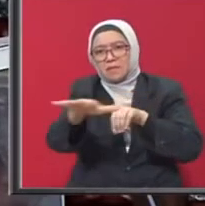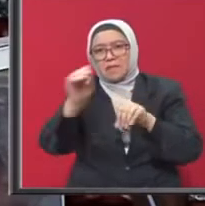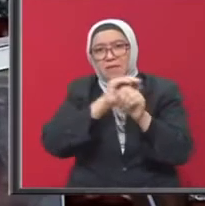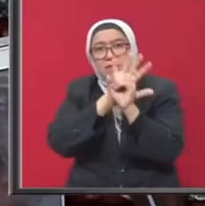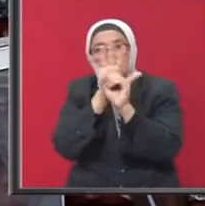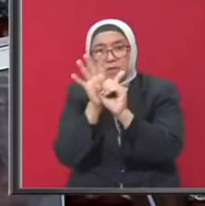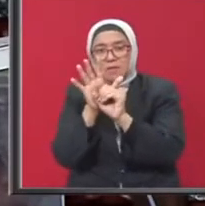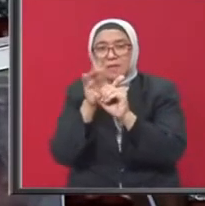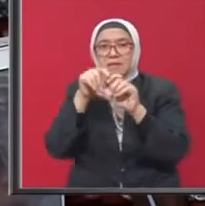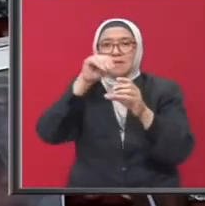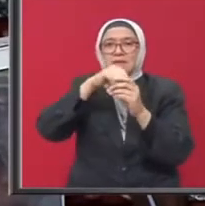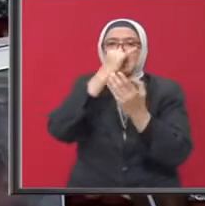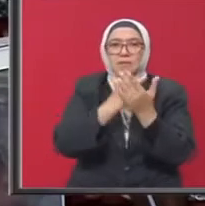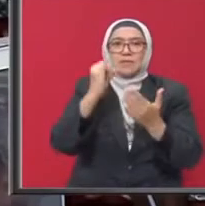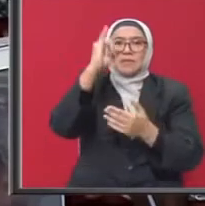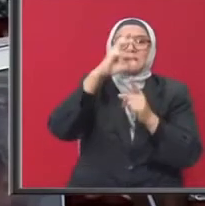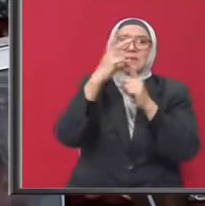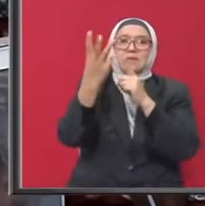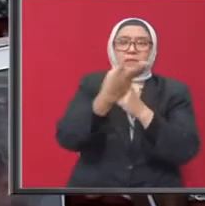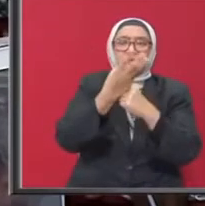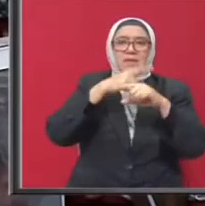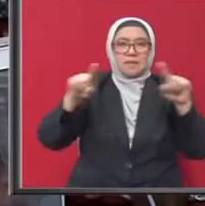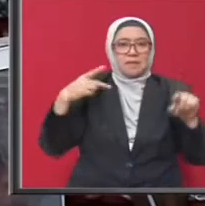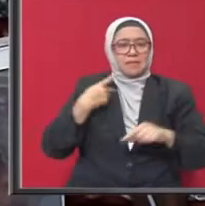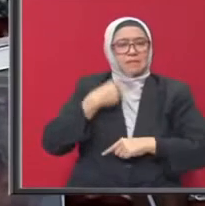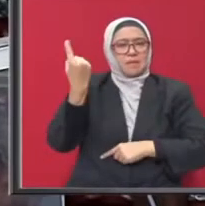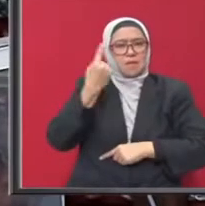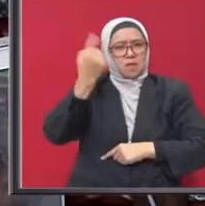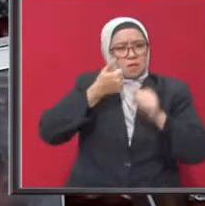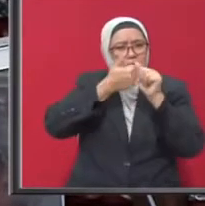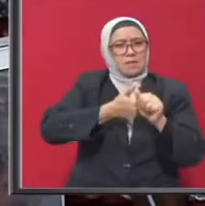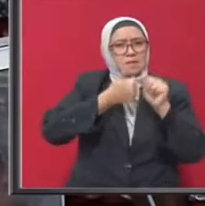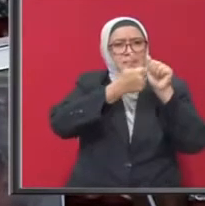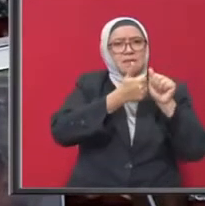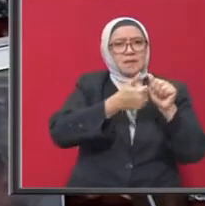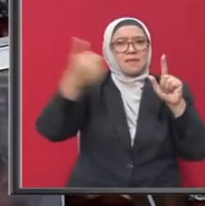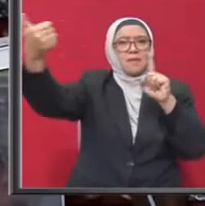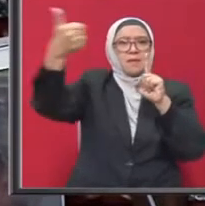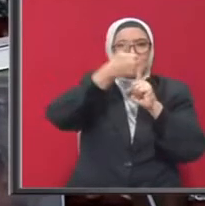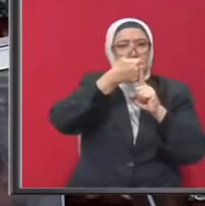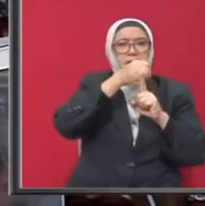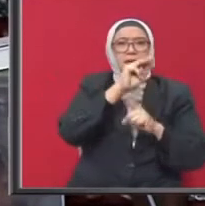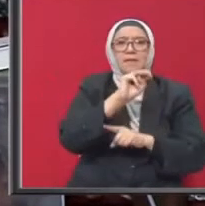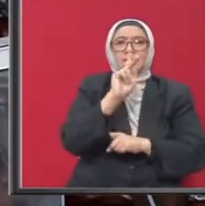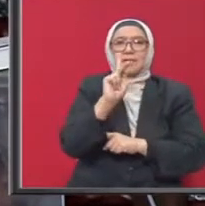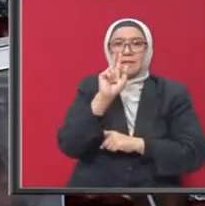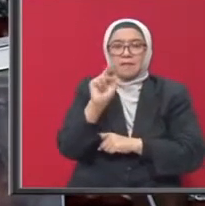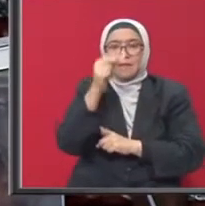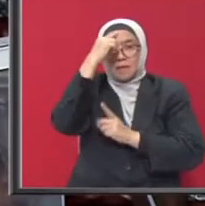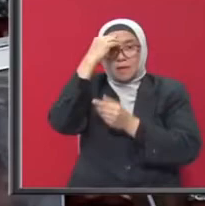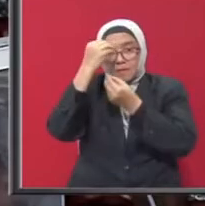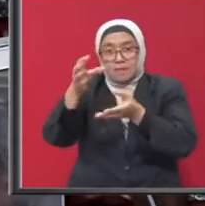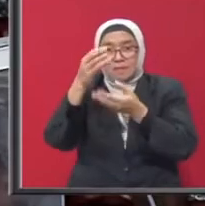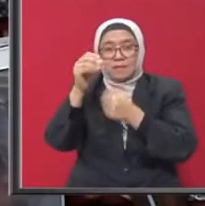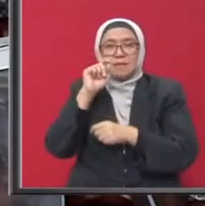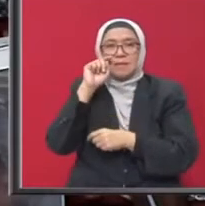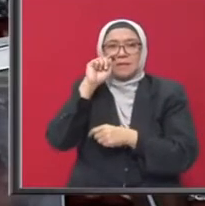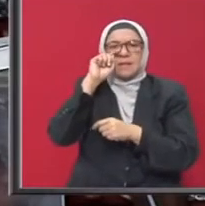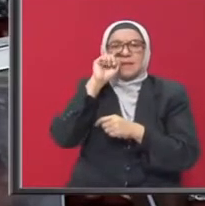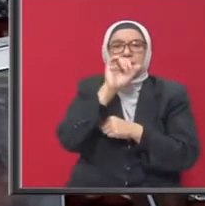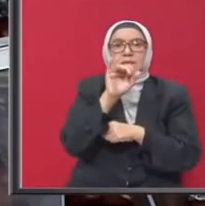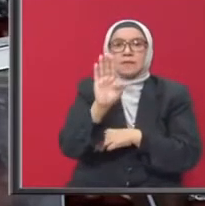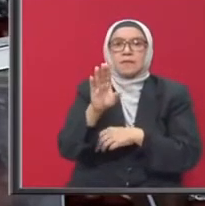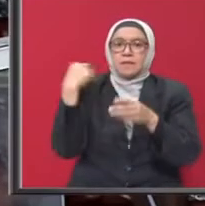m-walk Bagaimanapun kita sentiasa mematuhi arahan sebagaimana dikeluarkan oleh MKN dan untuk minuman yang pohon Mbak juga sehingga sekarang